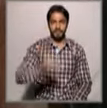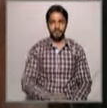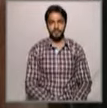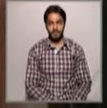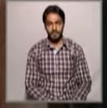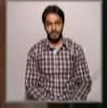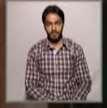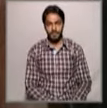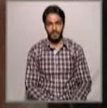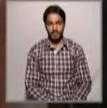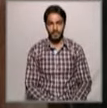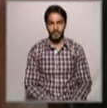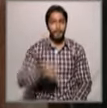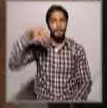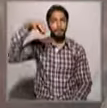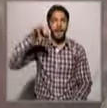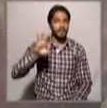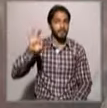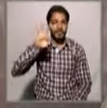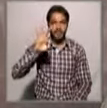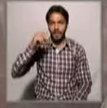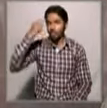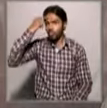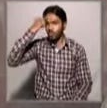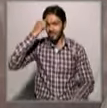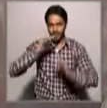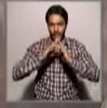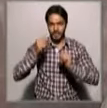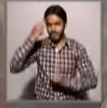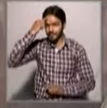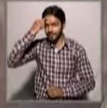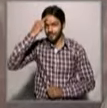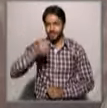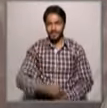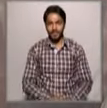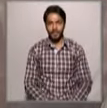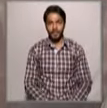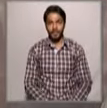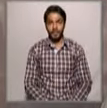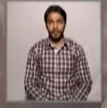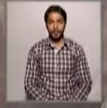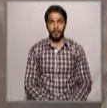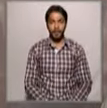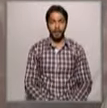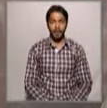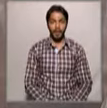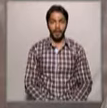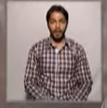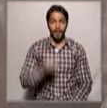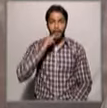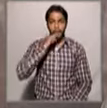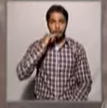عايزة أكلم الشيخ. الشيخ يسمعك، تفضلي يا أختنا. طيب لو سمحت، إحنا ثلاث صبيان